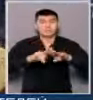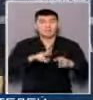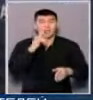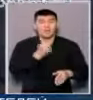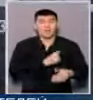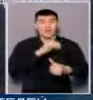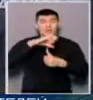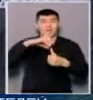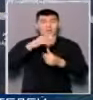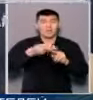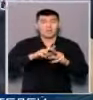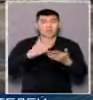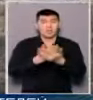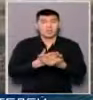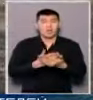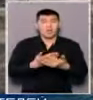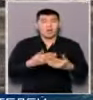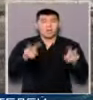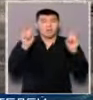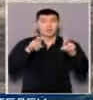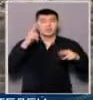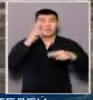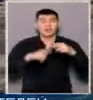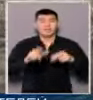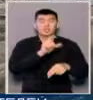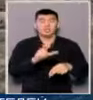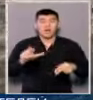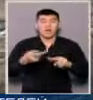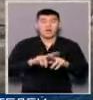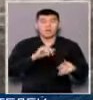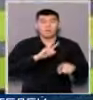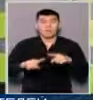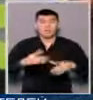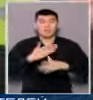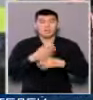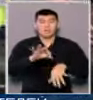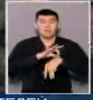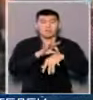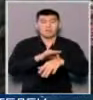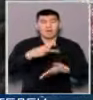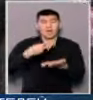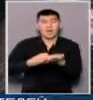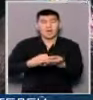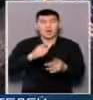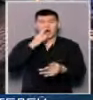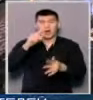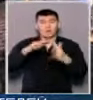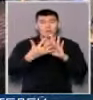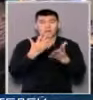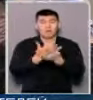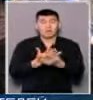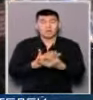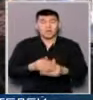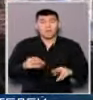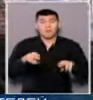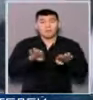Военные вертолеты используют здесь с целью поиска пропавших людей, оперативной перевозки больных, проживающих в отдаленных селах.